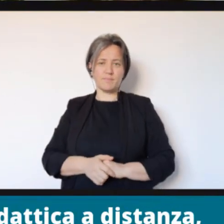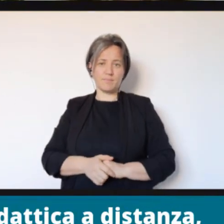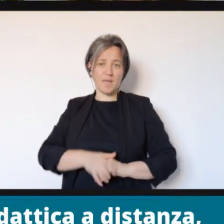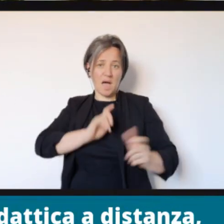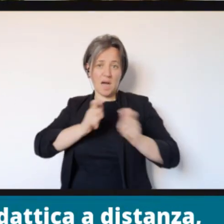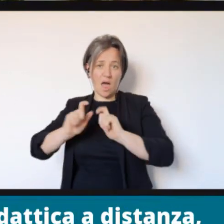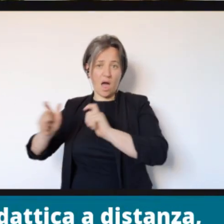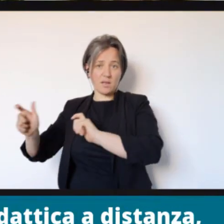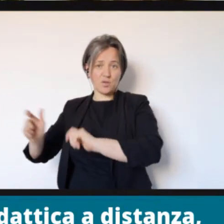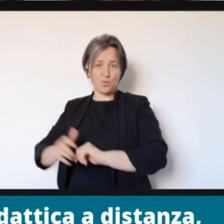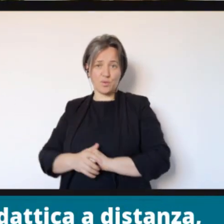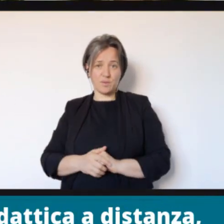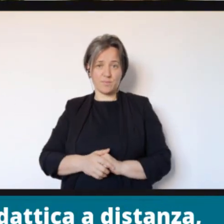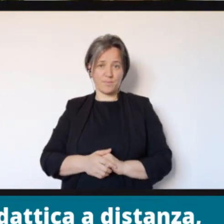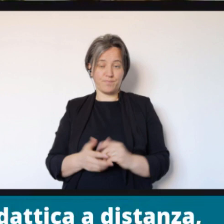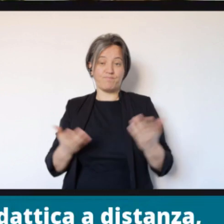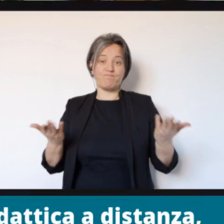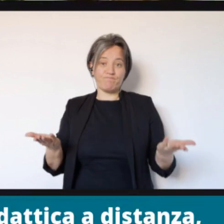via.